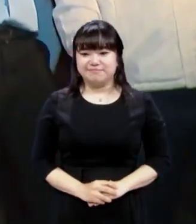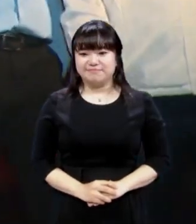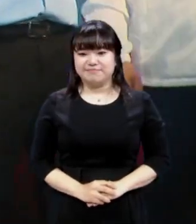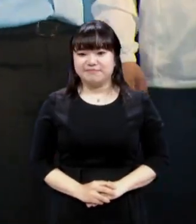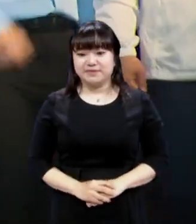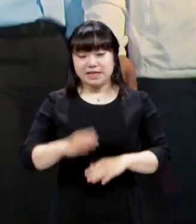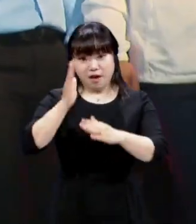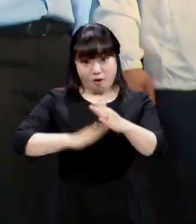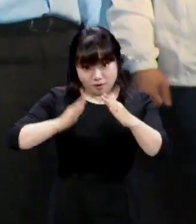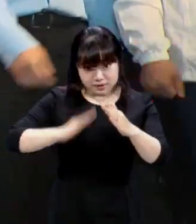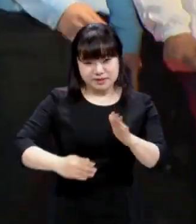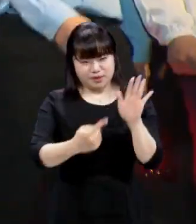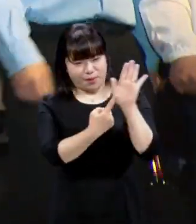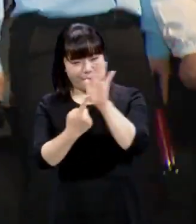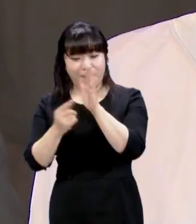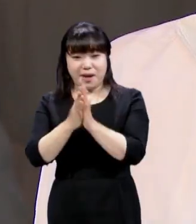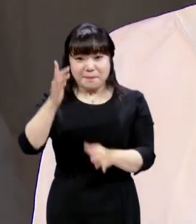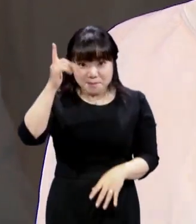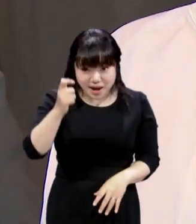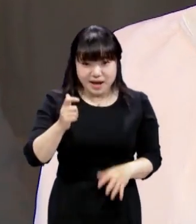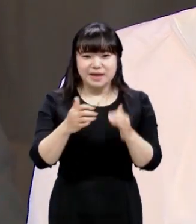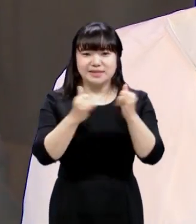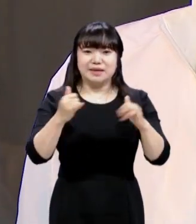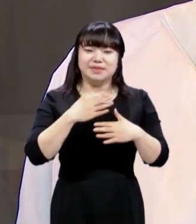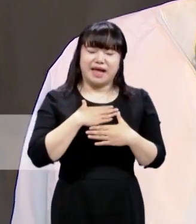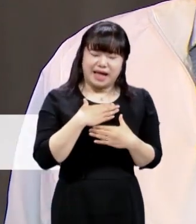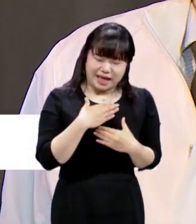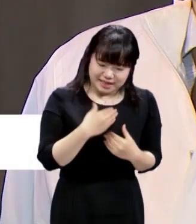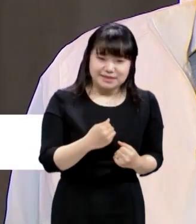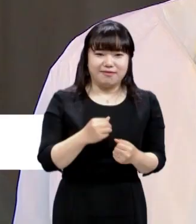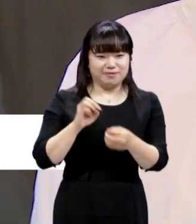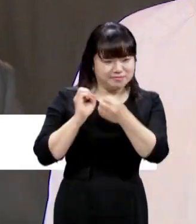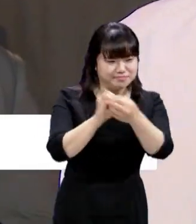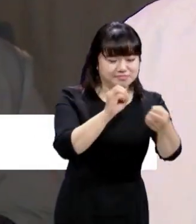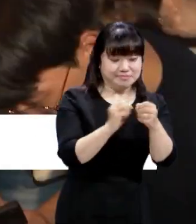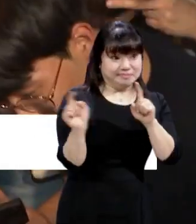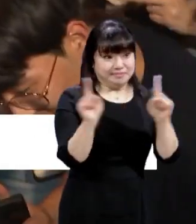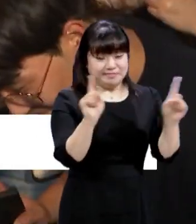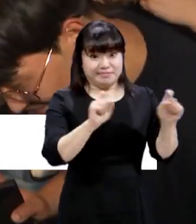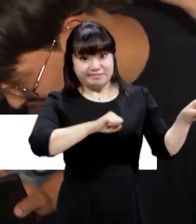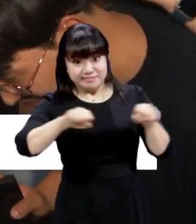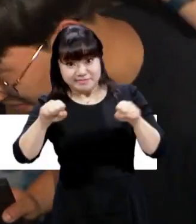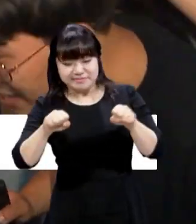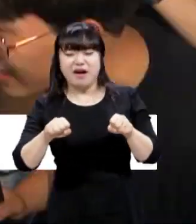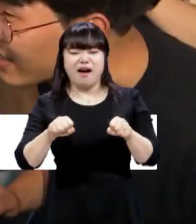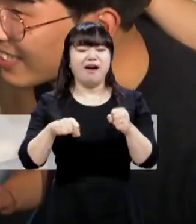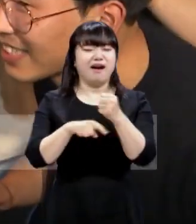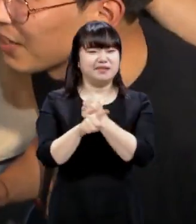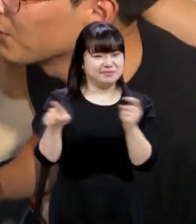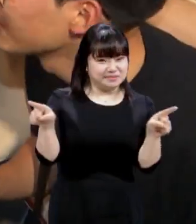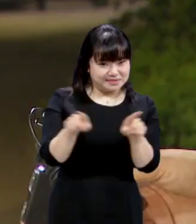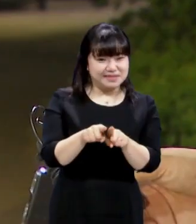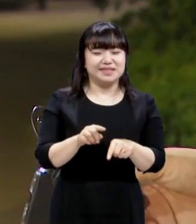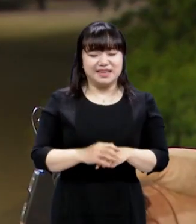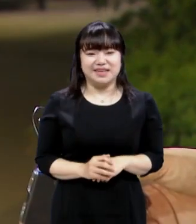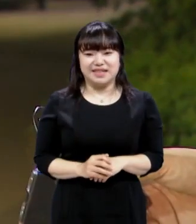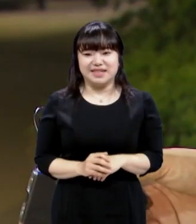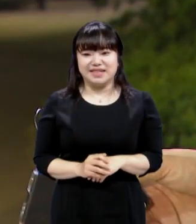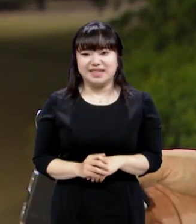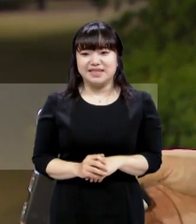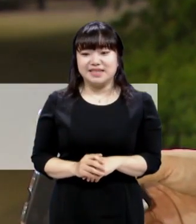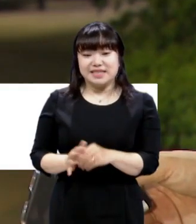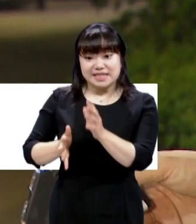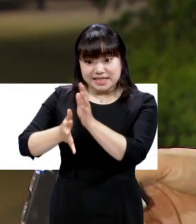공식 선거운동 첫날 시민 안전에 힘을 실은 것도 이와 같은 맥락으로 볼 수 있습니다 치